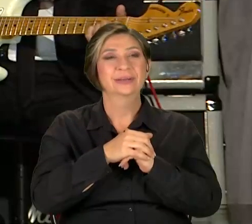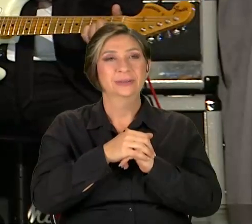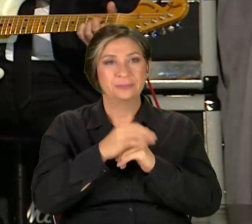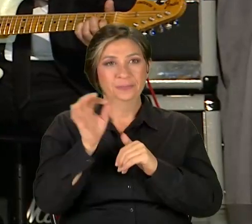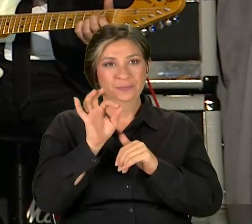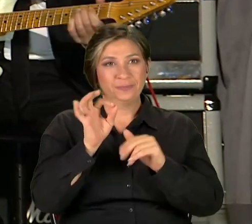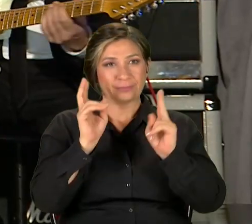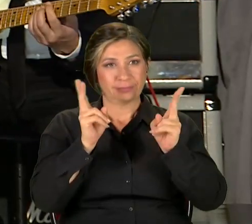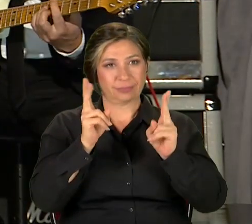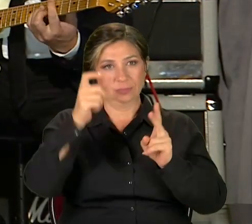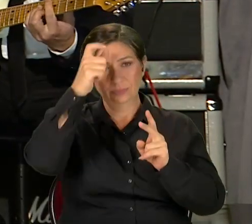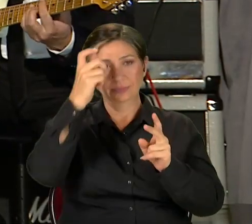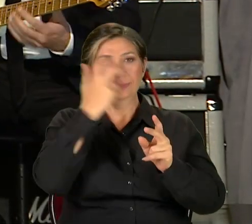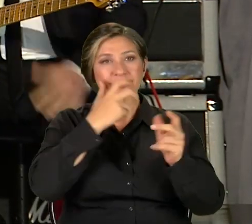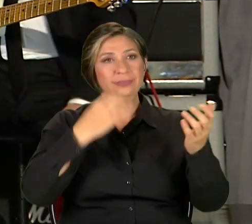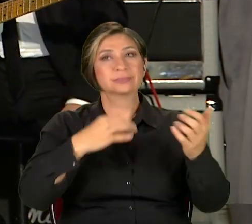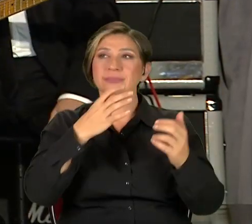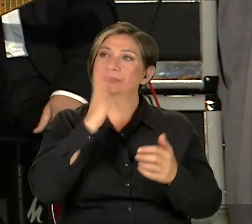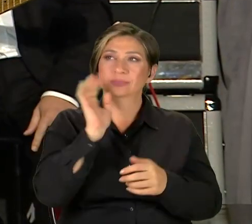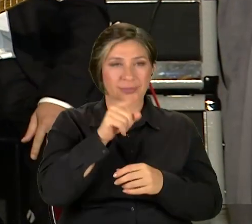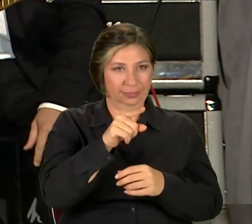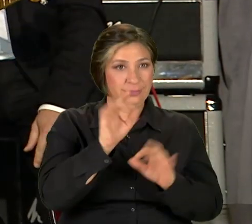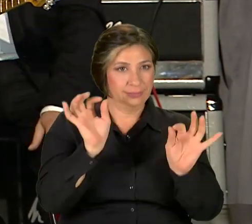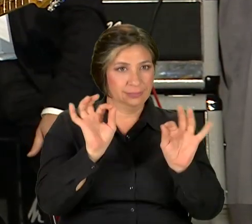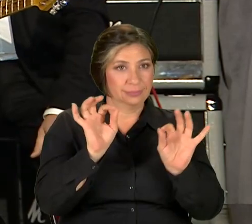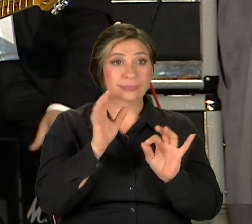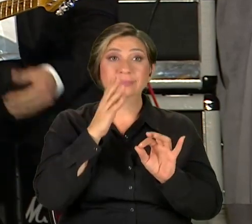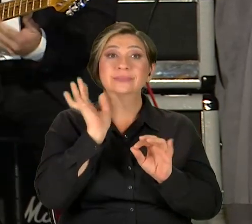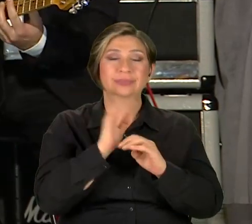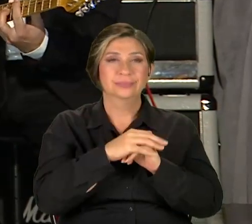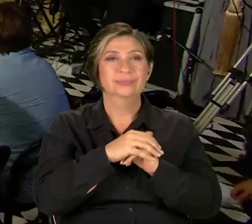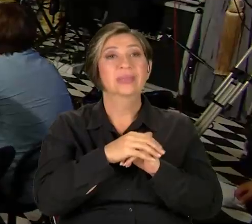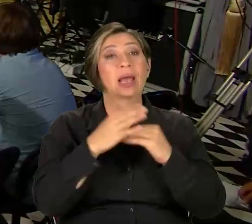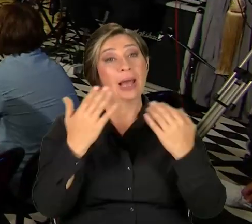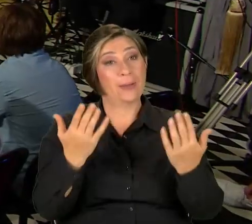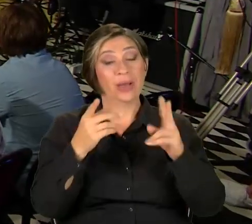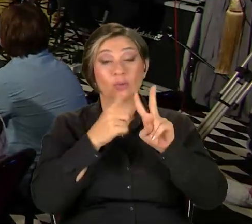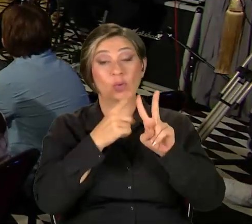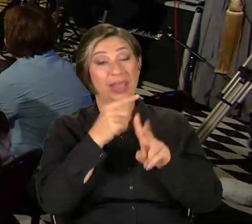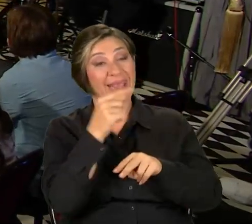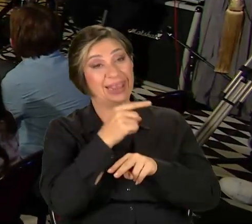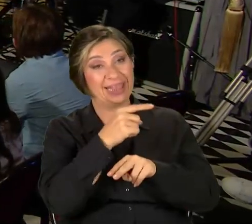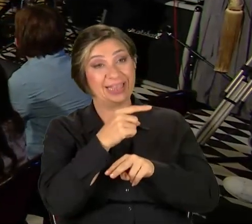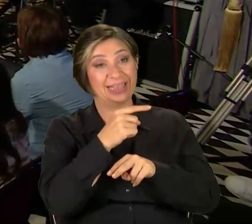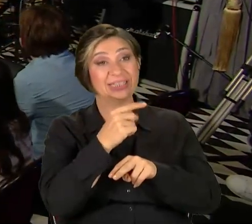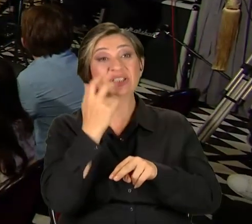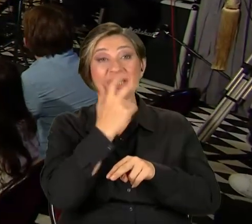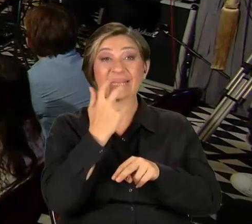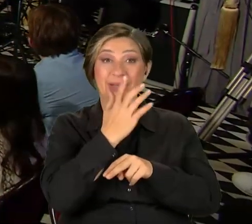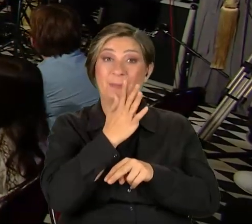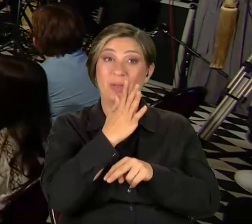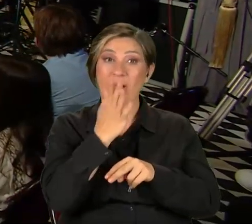Değil mi? Normalde siz hiç Türkçe şarkı bilmiyorsunuz. Hı? Bilmiyorlar, evet. Ama Nükhet Duru